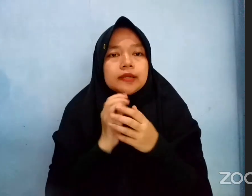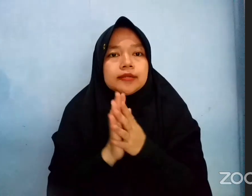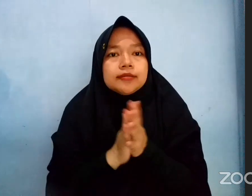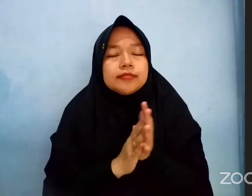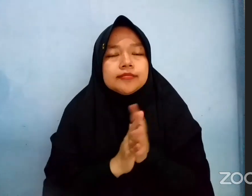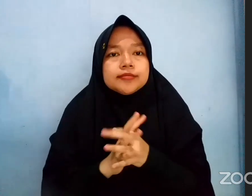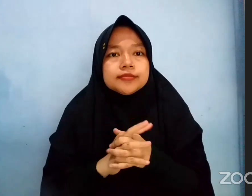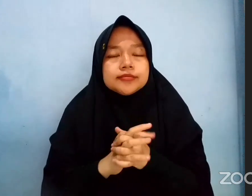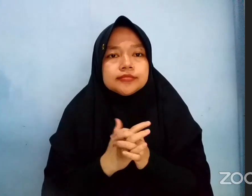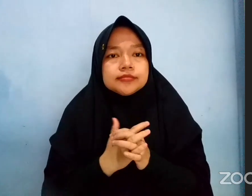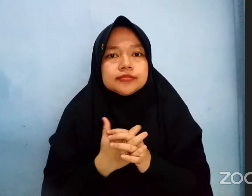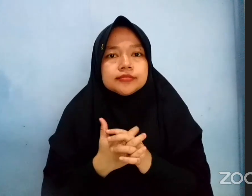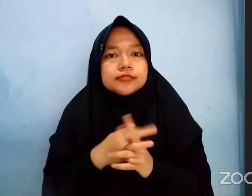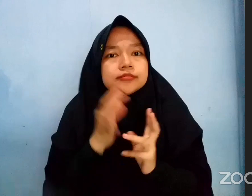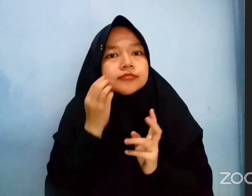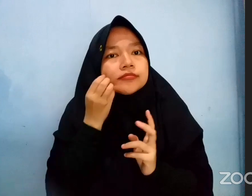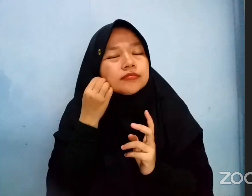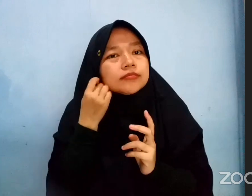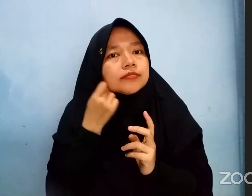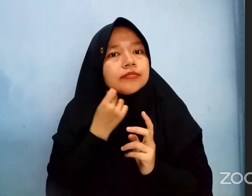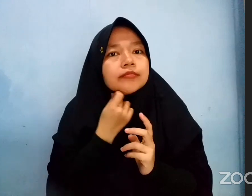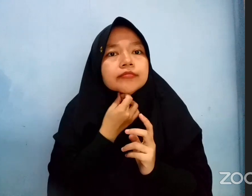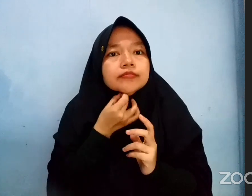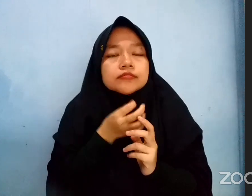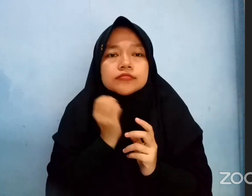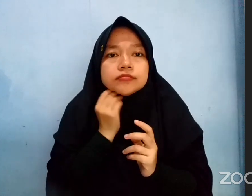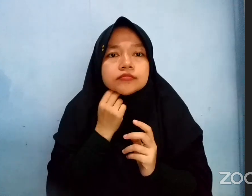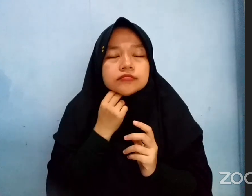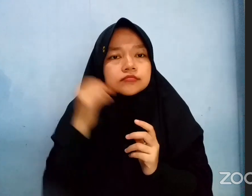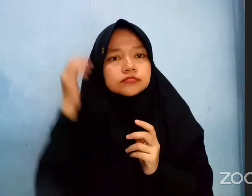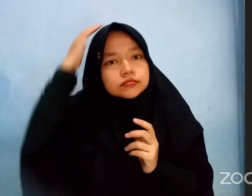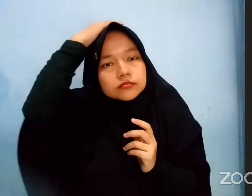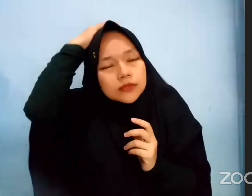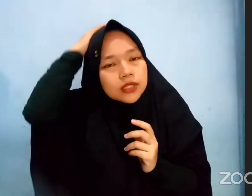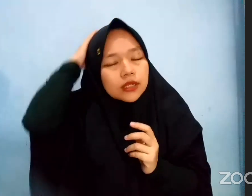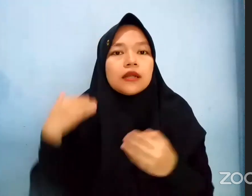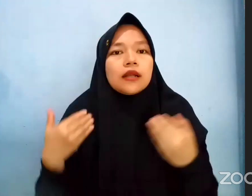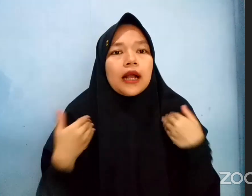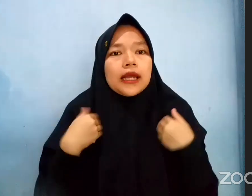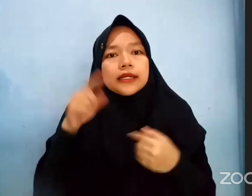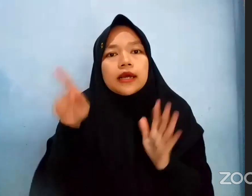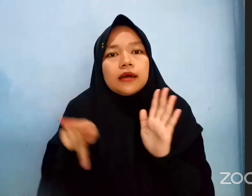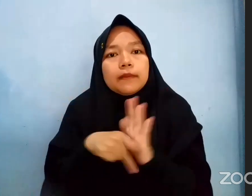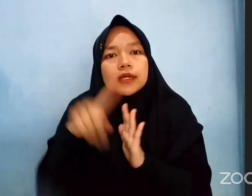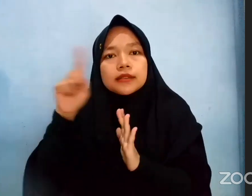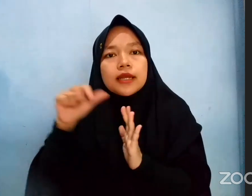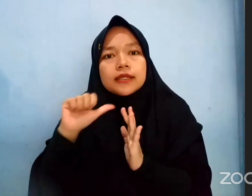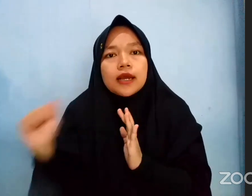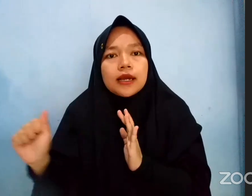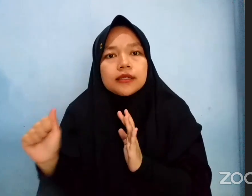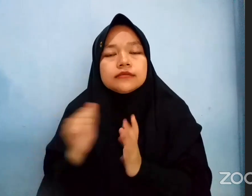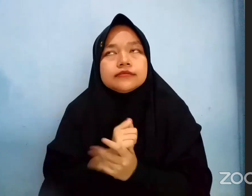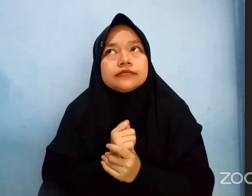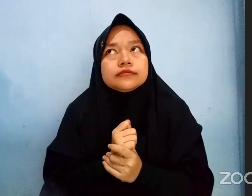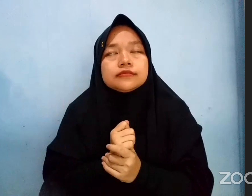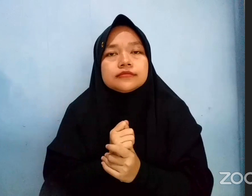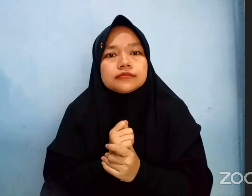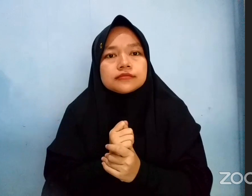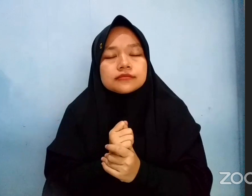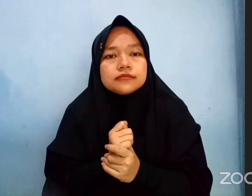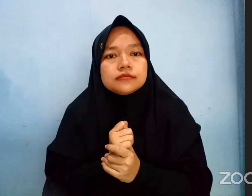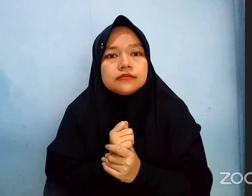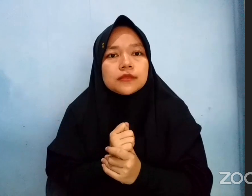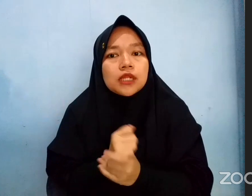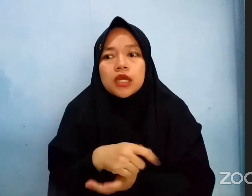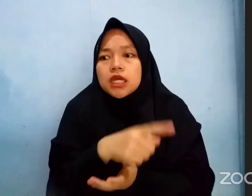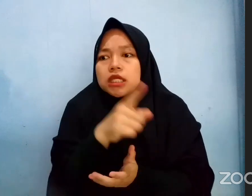nih hahaha Aa teh kemudian ada pertanyaan berikutnya lagi Bu semua